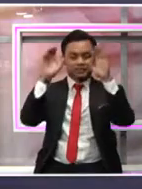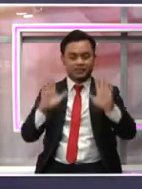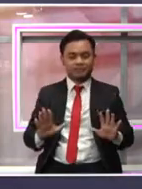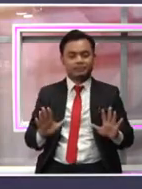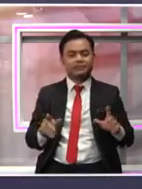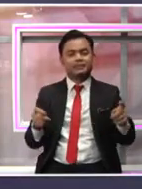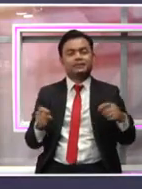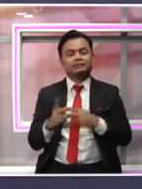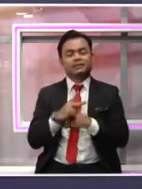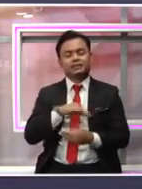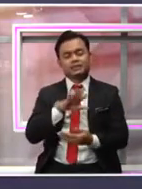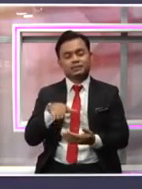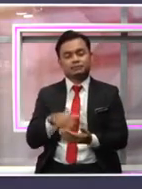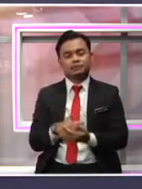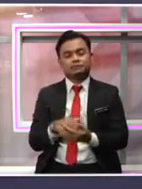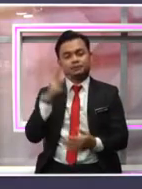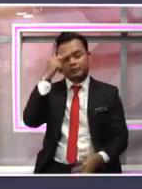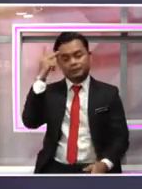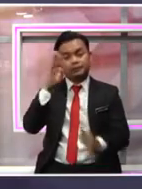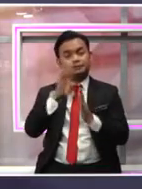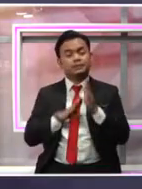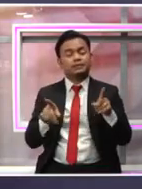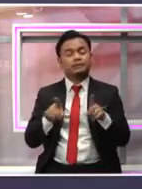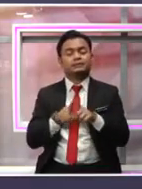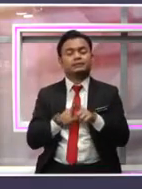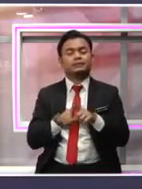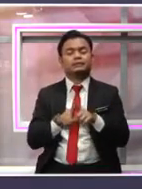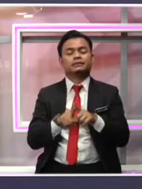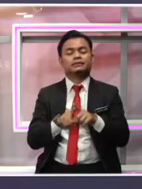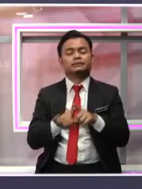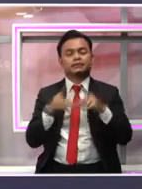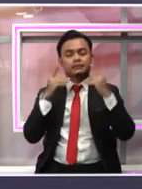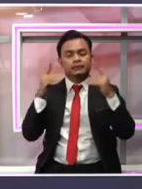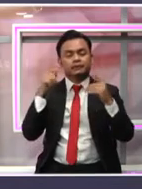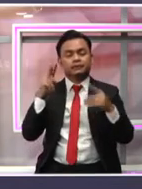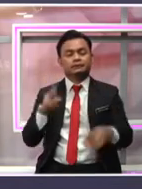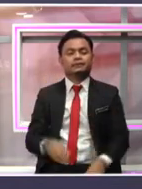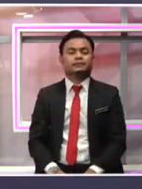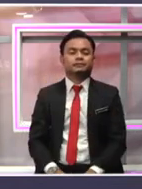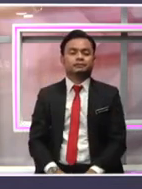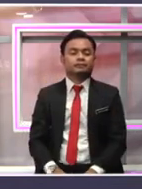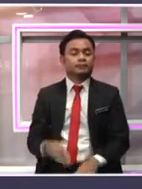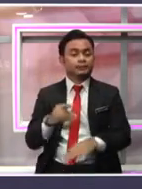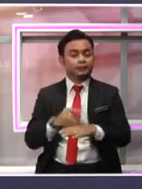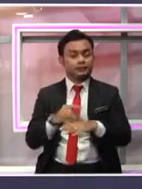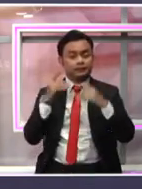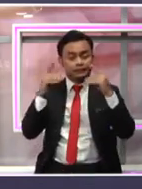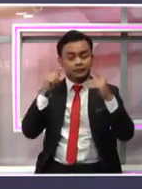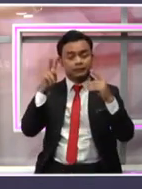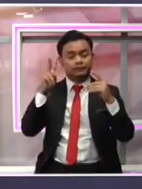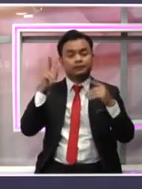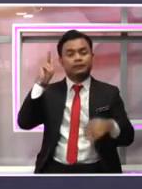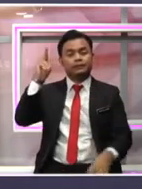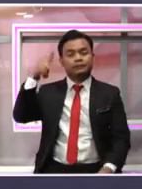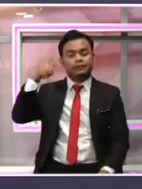murid-murid di rumah cranii bersama-sama dengan Kami Sepanjang siaran tahap 2 pada hari ini didikte bkpm bisa